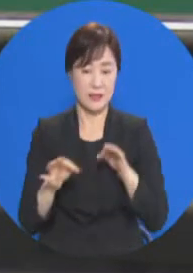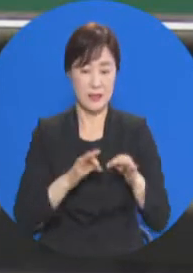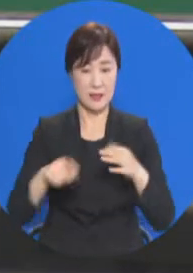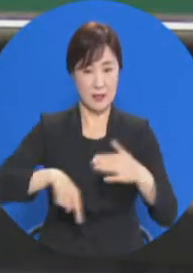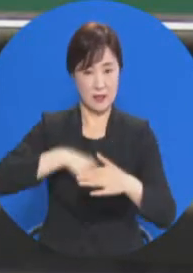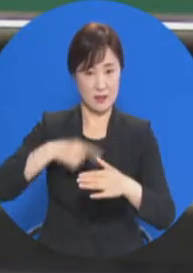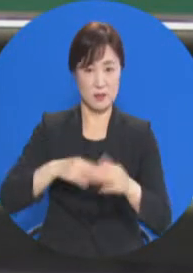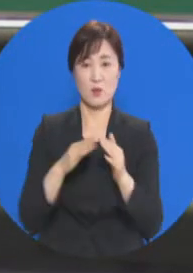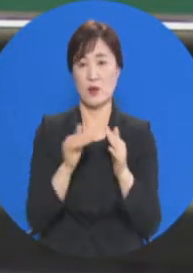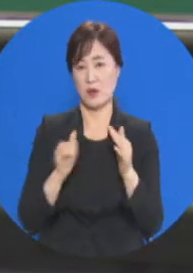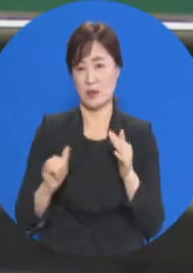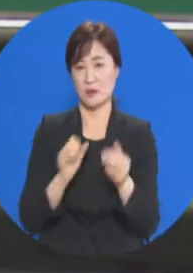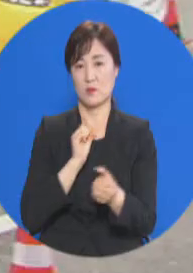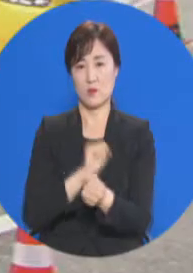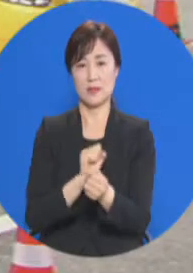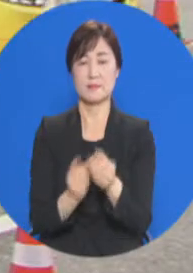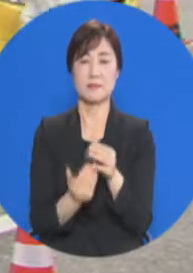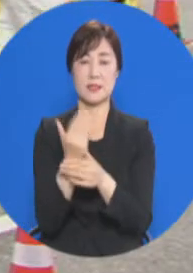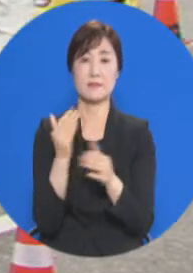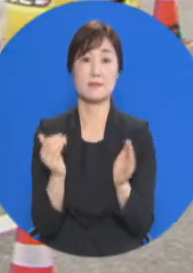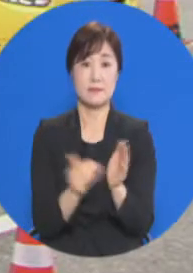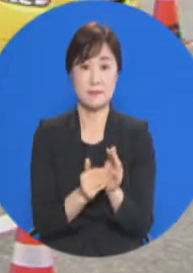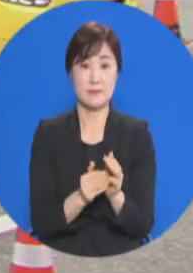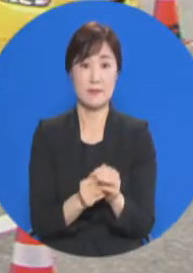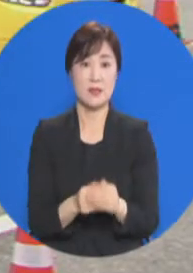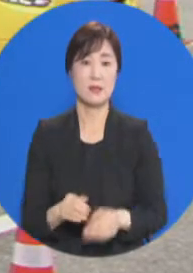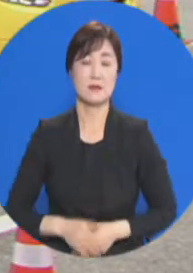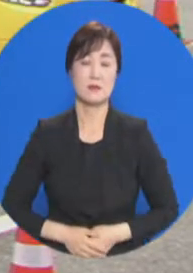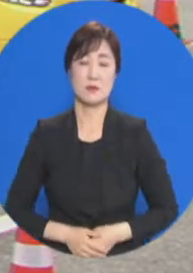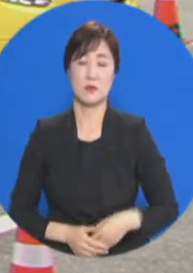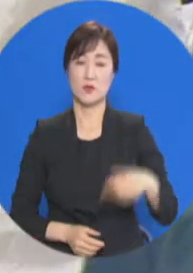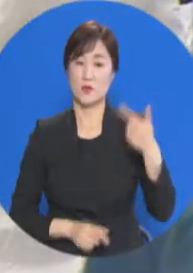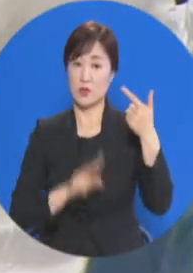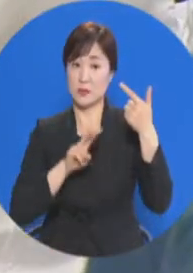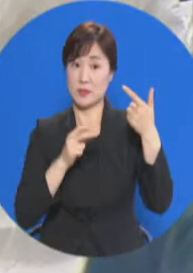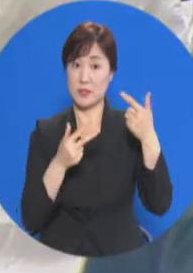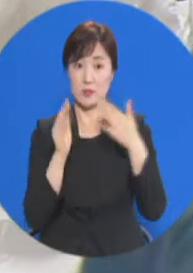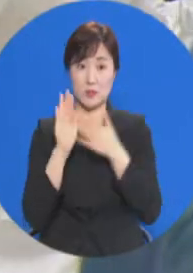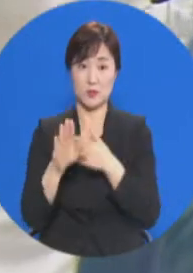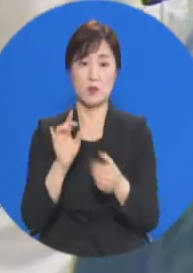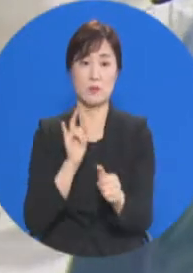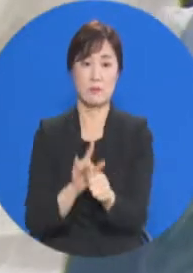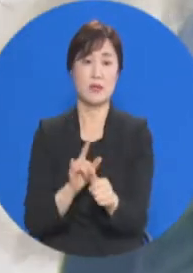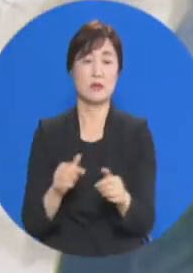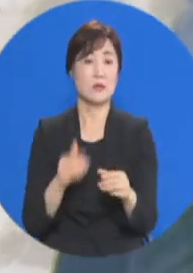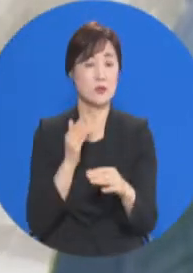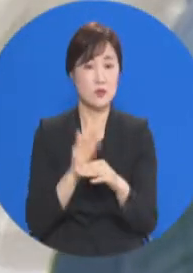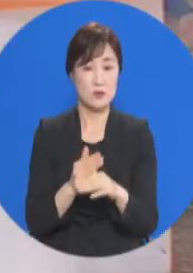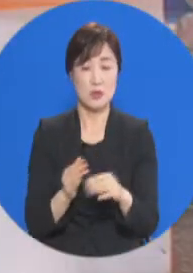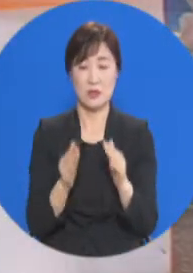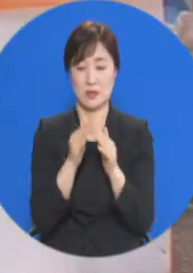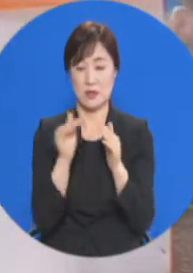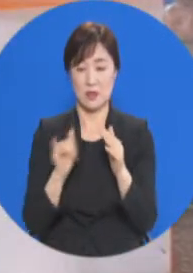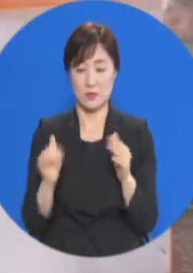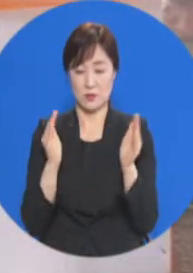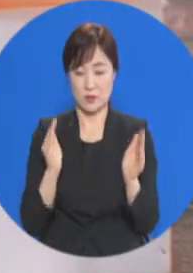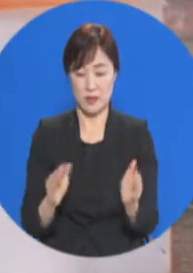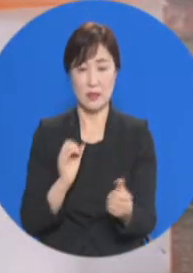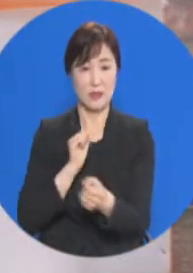가족 확진자가 나왔습니다. 지난달 27일 이후 발생한 확진자 가운데 가족 간 감염으로